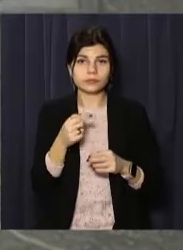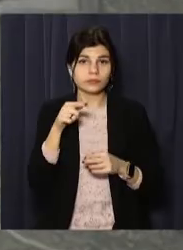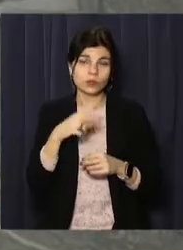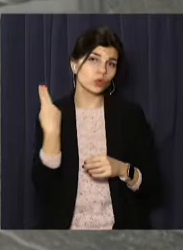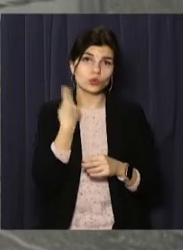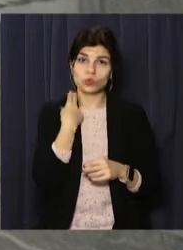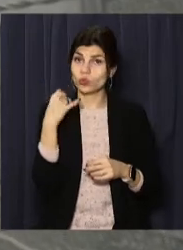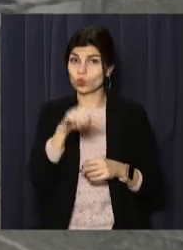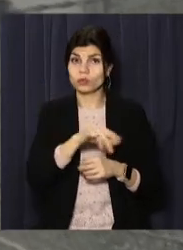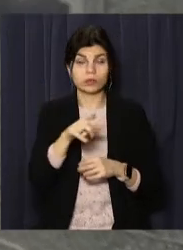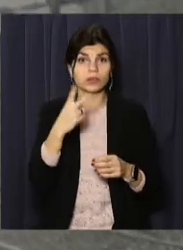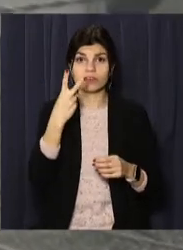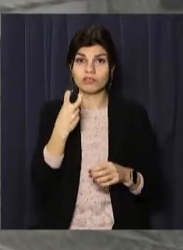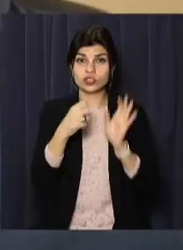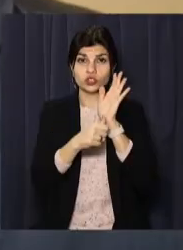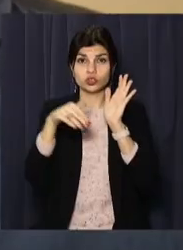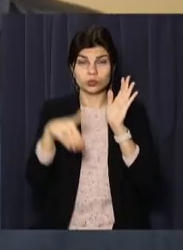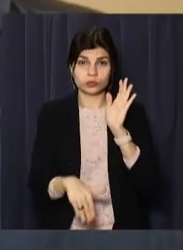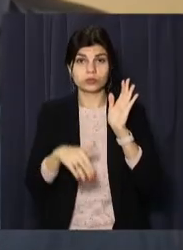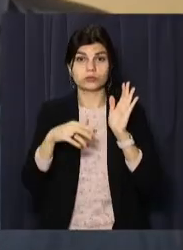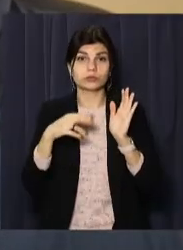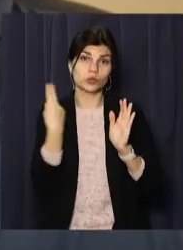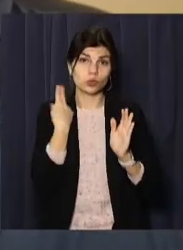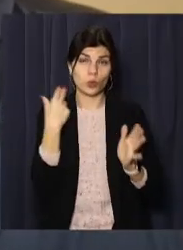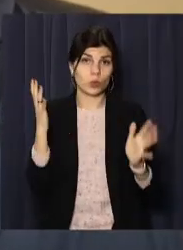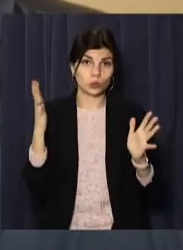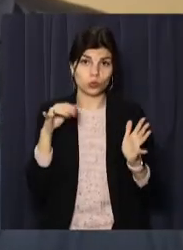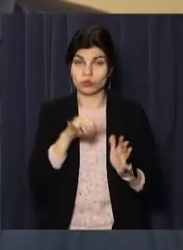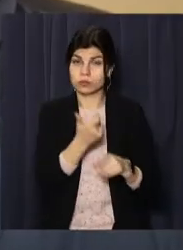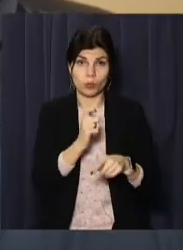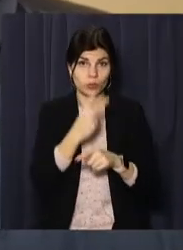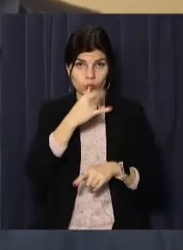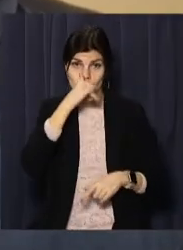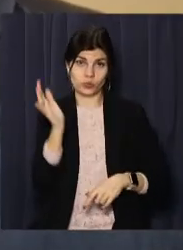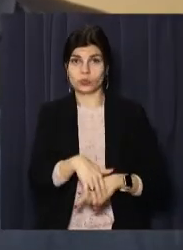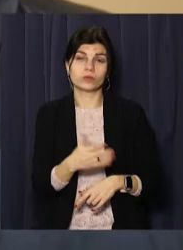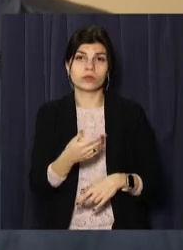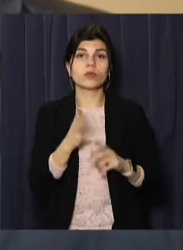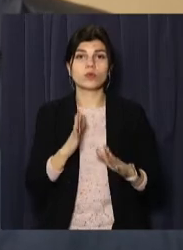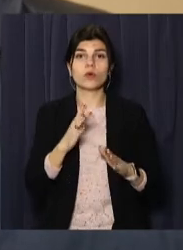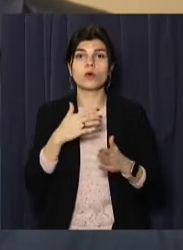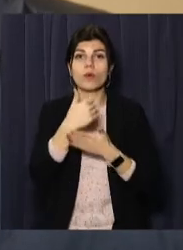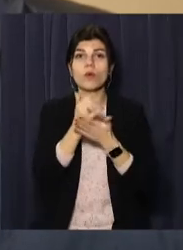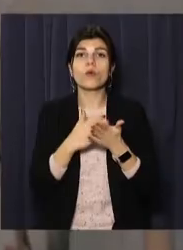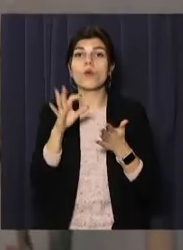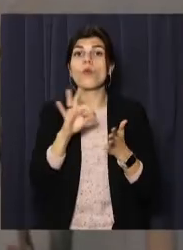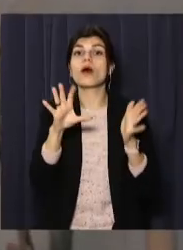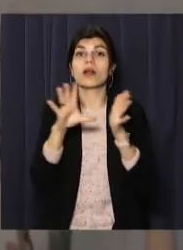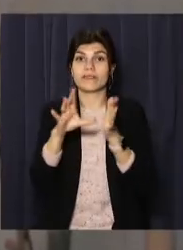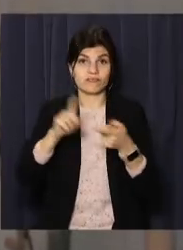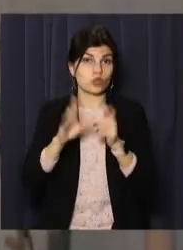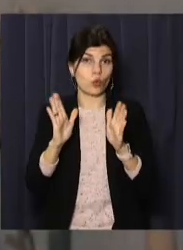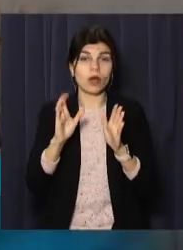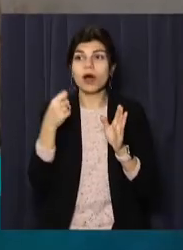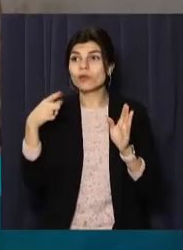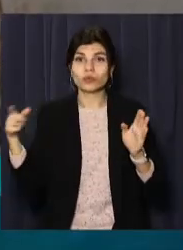долгов, как у них, нет. 206 тысяч на сегодняшний момент у них задолженность. Это только по обслуживанию, по электроэнергии. Канализацию,